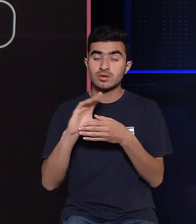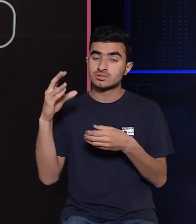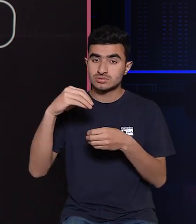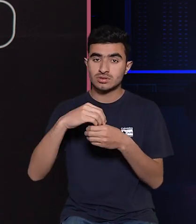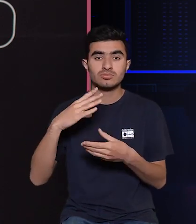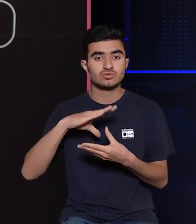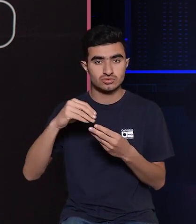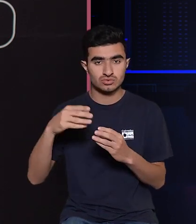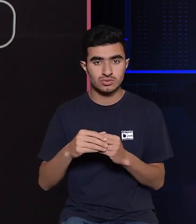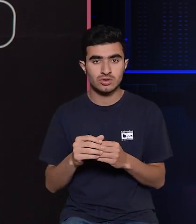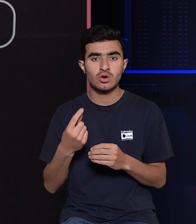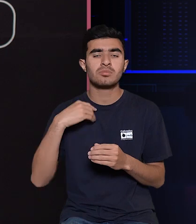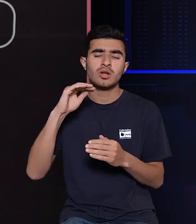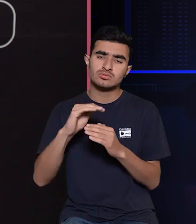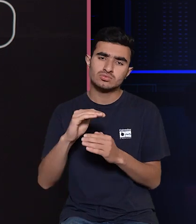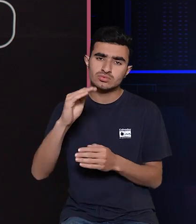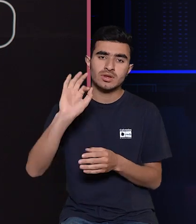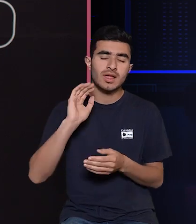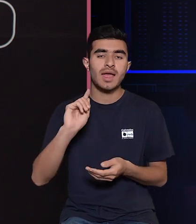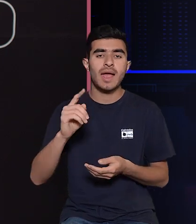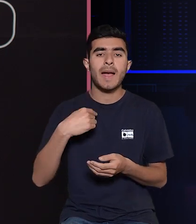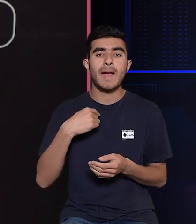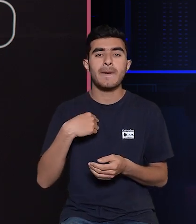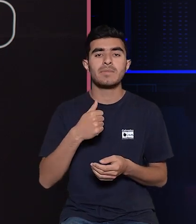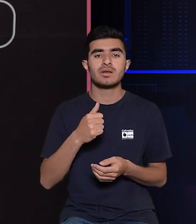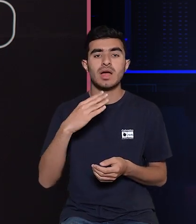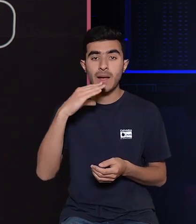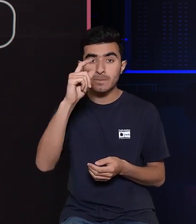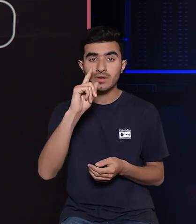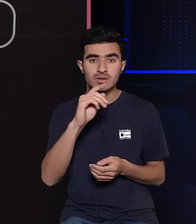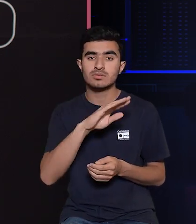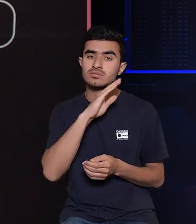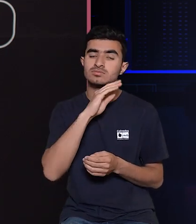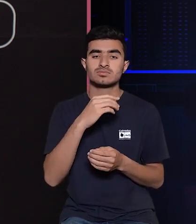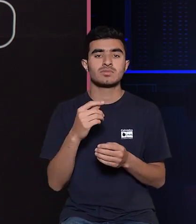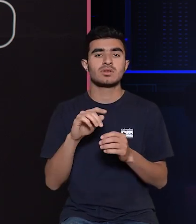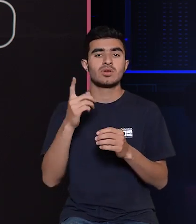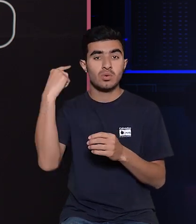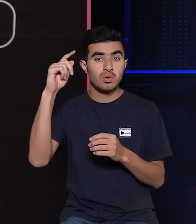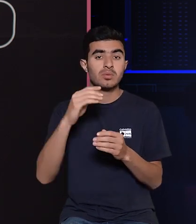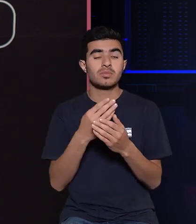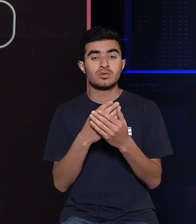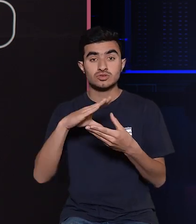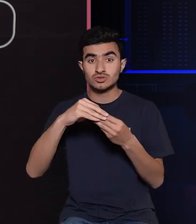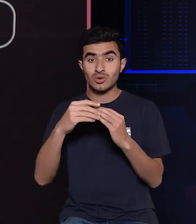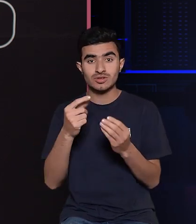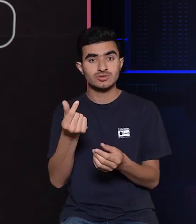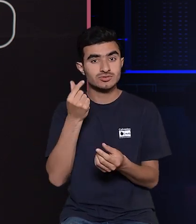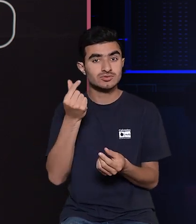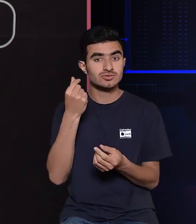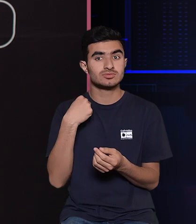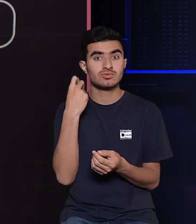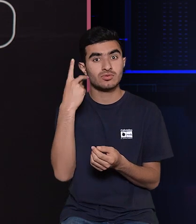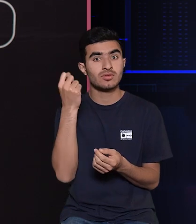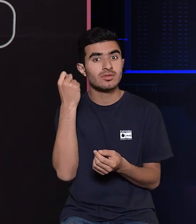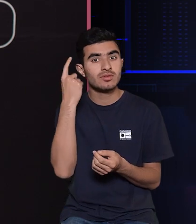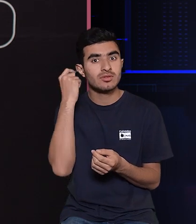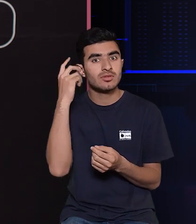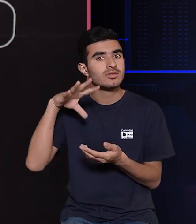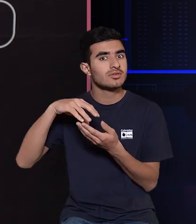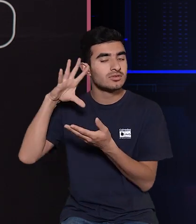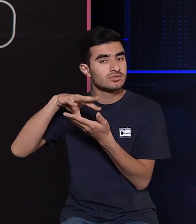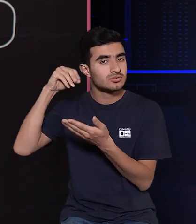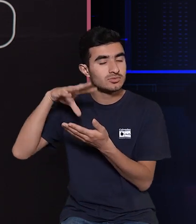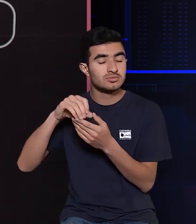So जब मैंने बचपन में कहानियाँ पढ़नी शुरू की, my mother used to read fairy tales to me, and those fairy tales were just very intriguing.